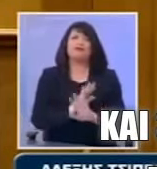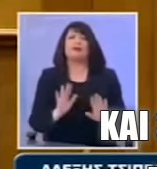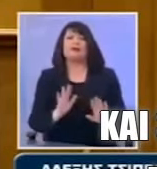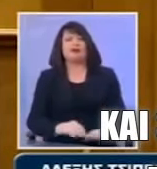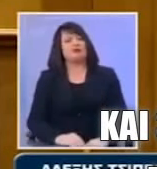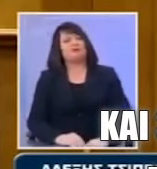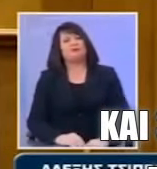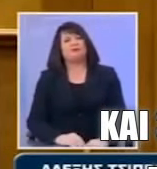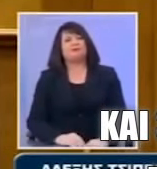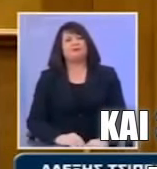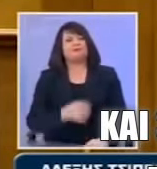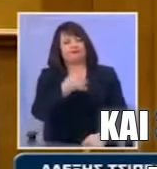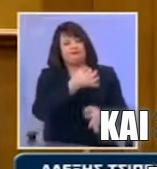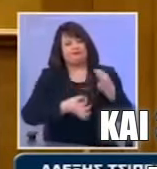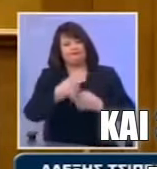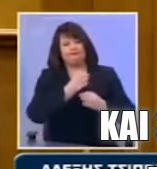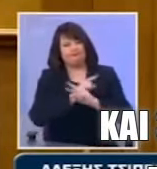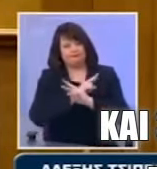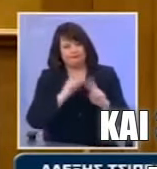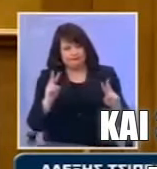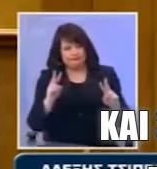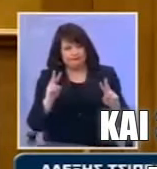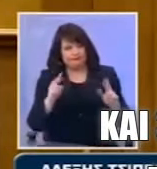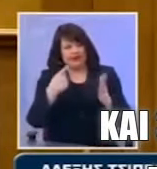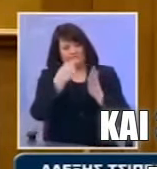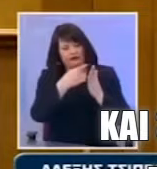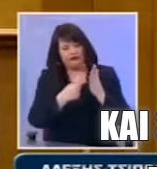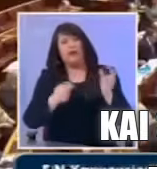Πήραμε επίσης σαφή διαβεβαίωση στα συμπεράσματα